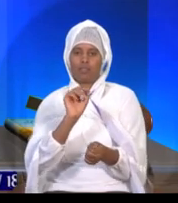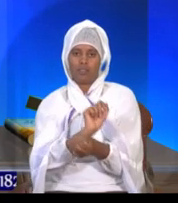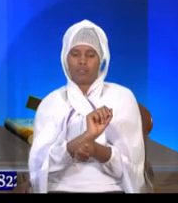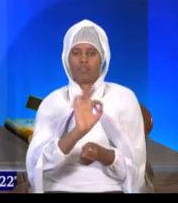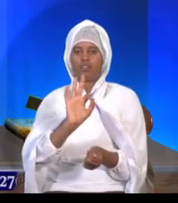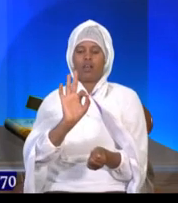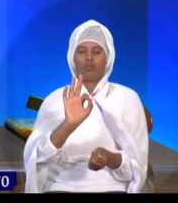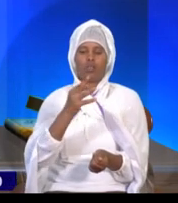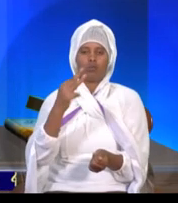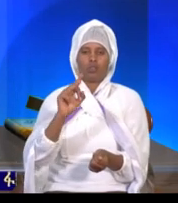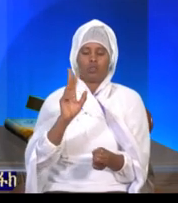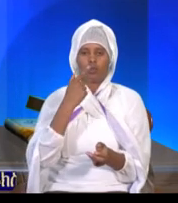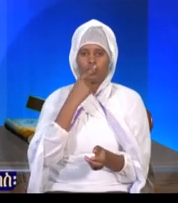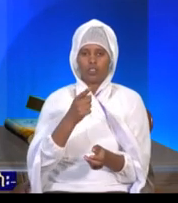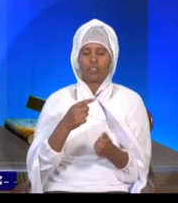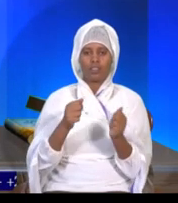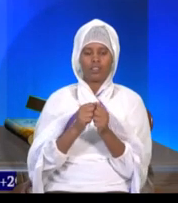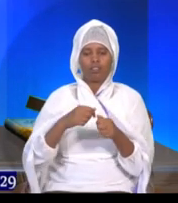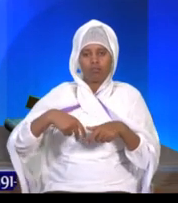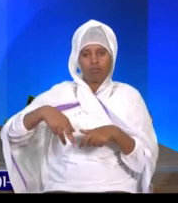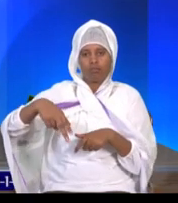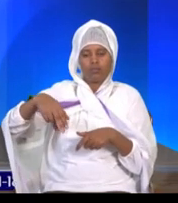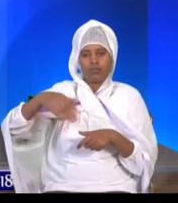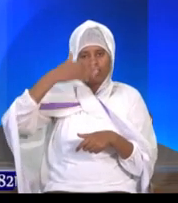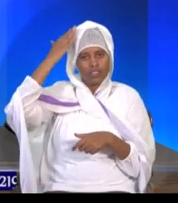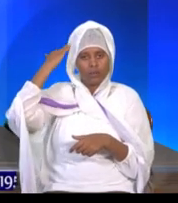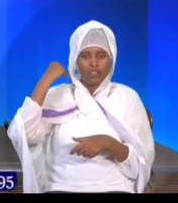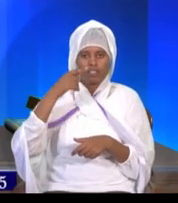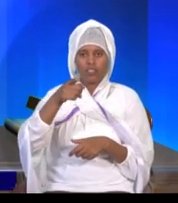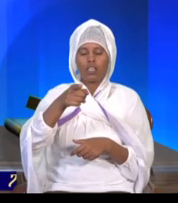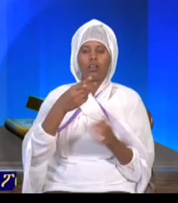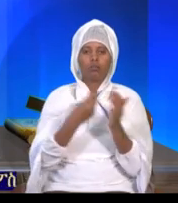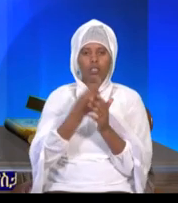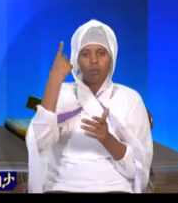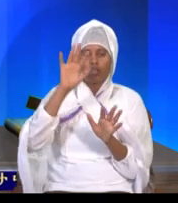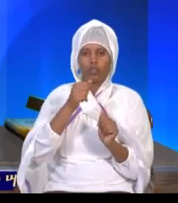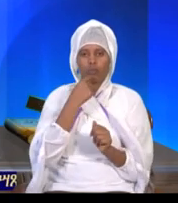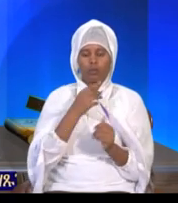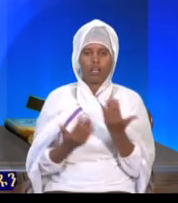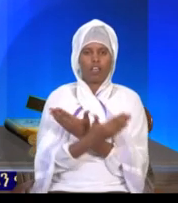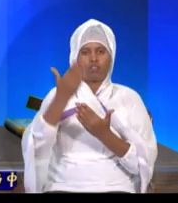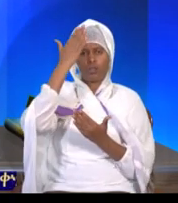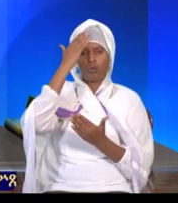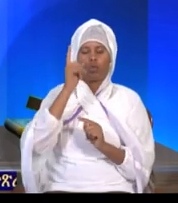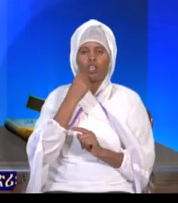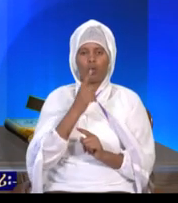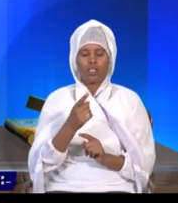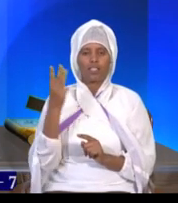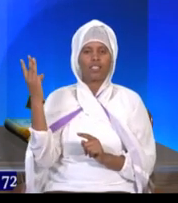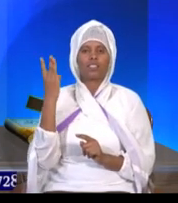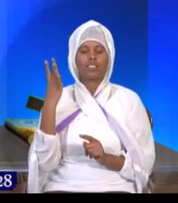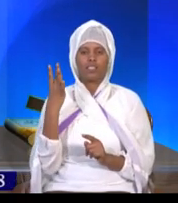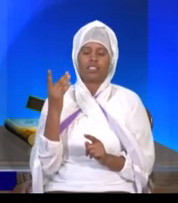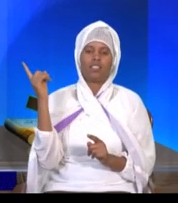ኣብ ቅድሚ ሓንቲ መበለት እዚ ገሊላዊ እዩ ሙስኡ ነይሩ ምስ በለት ኣይፈልጦን እየ ብምባል ደርሆ ከይነቀወ